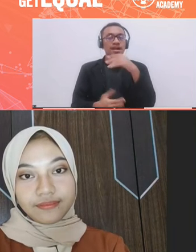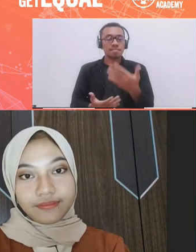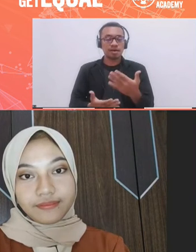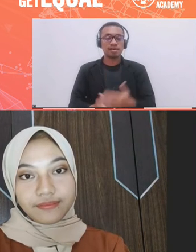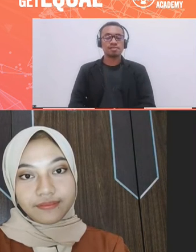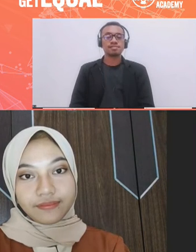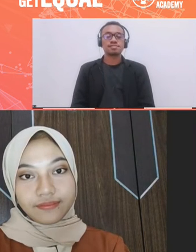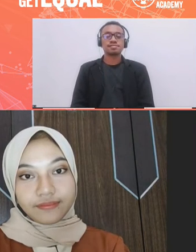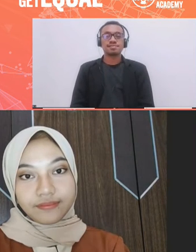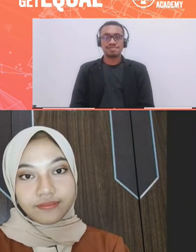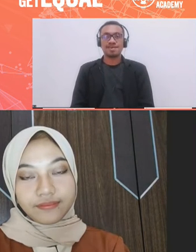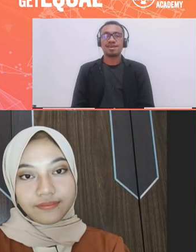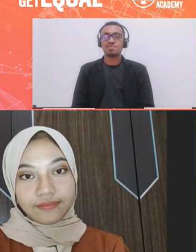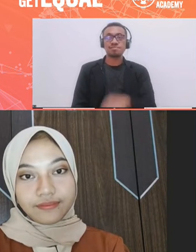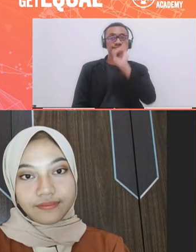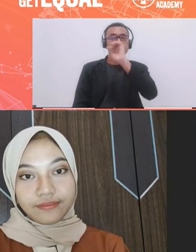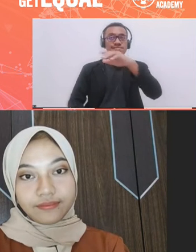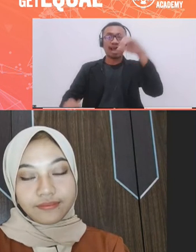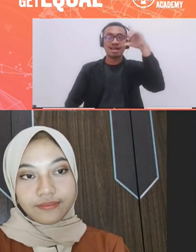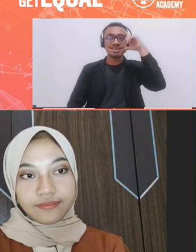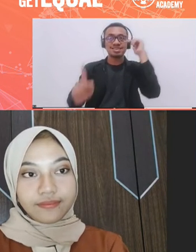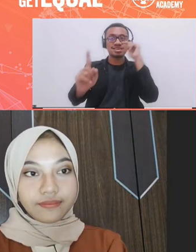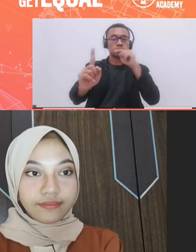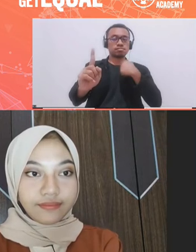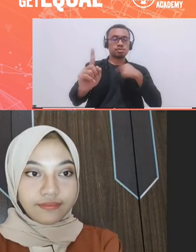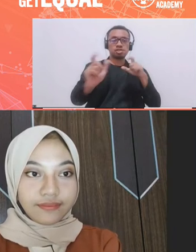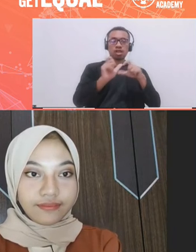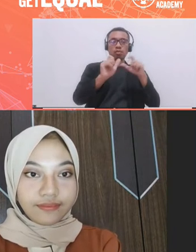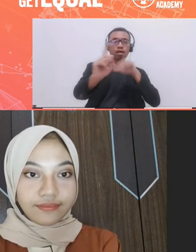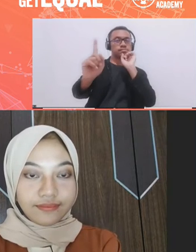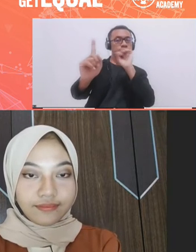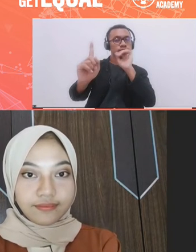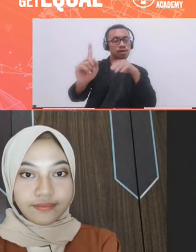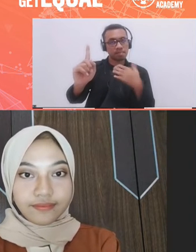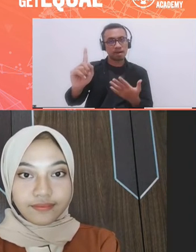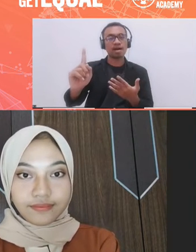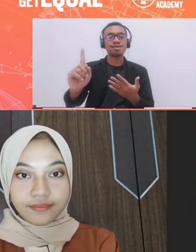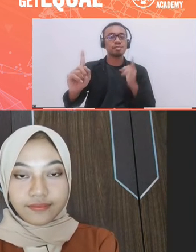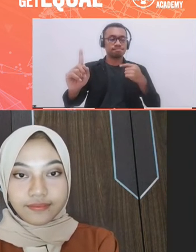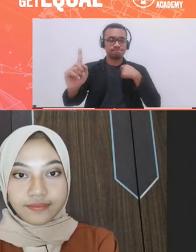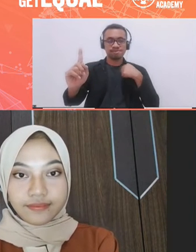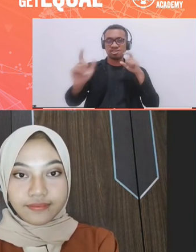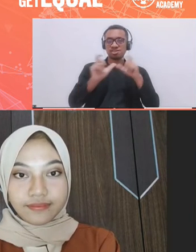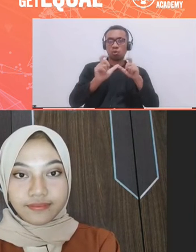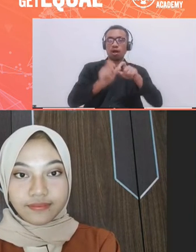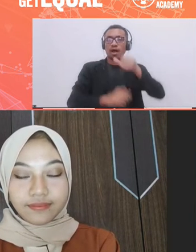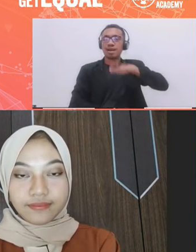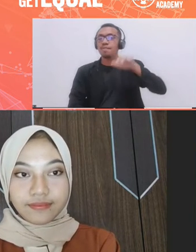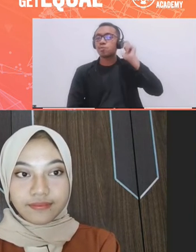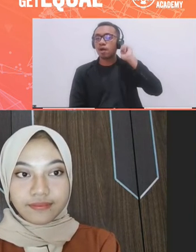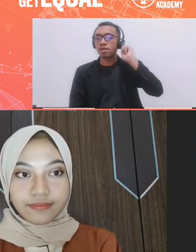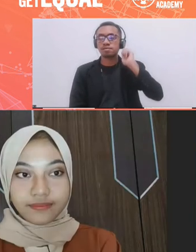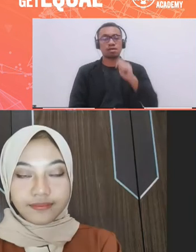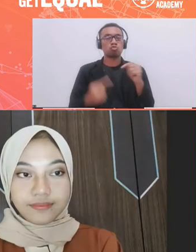Salwa yang disampaikan ke Kak Angki sebagai anak perempuan dan dalam kaitannya dengan kekerasan